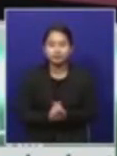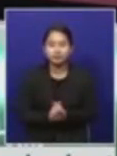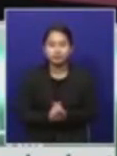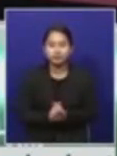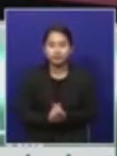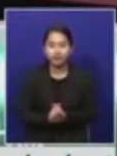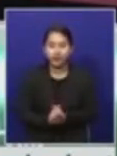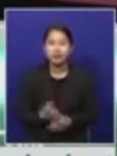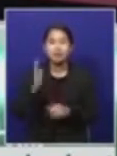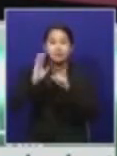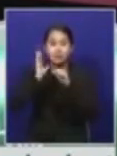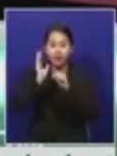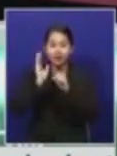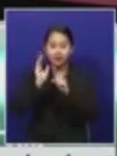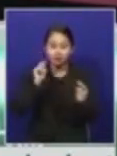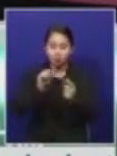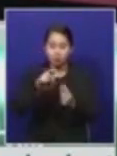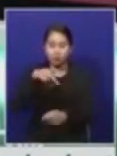เนื้อหาในส่วนของอะพ.ร.ก.ฉบับนี้ว่า